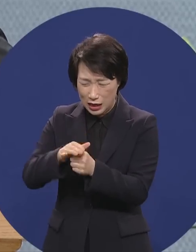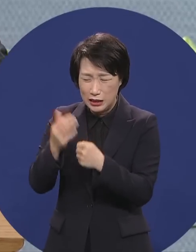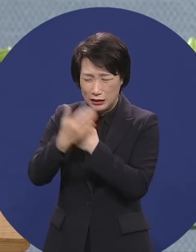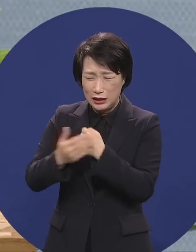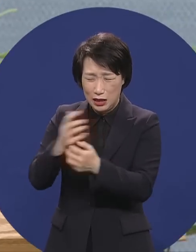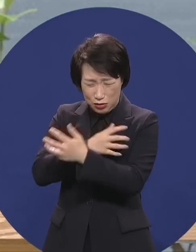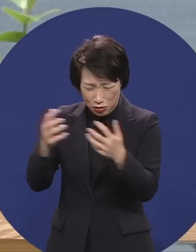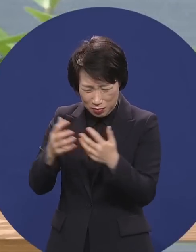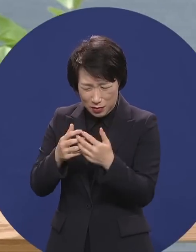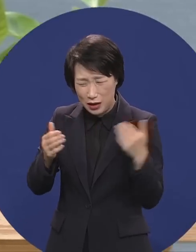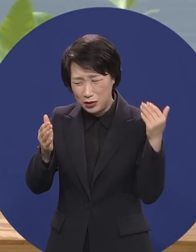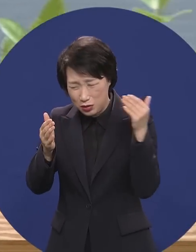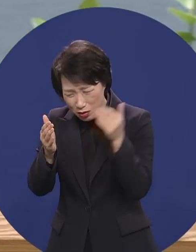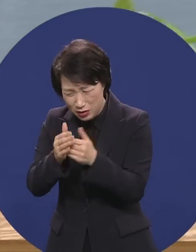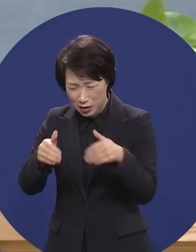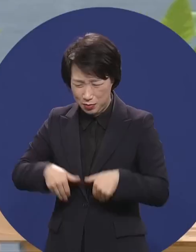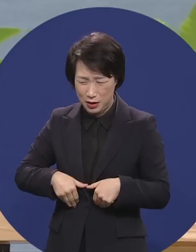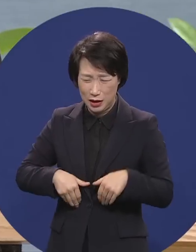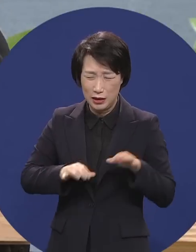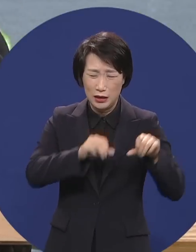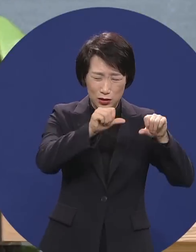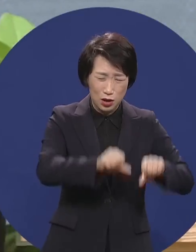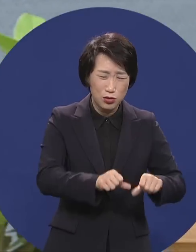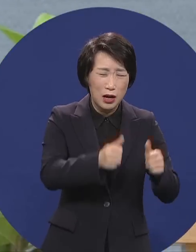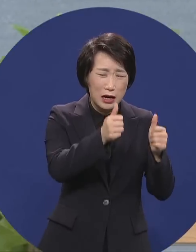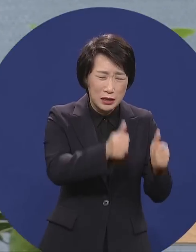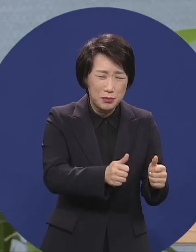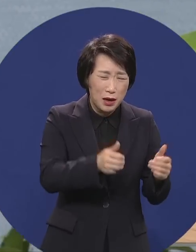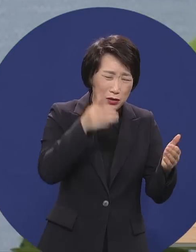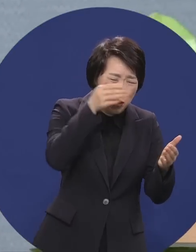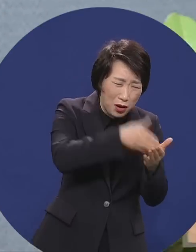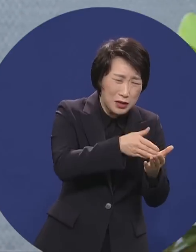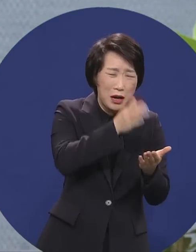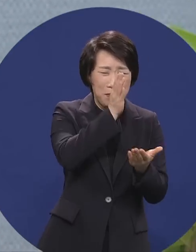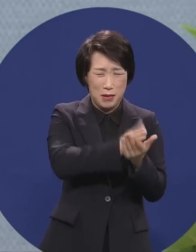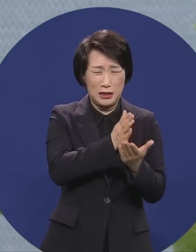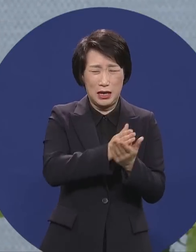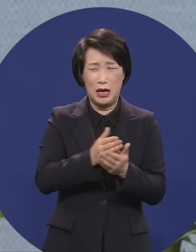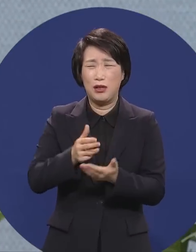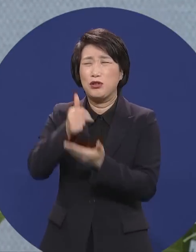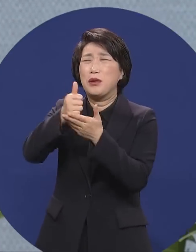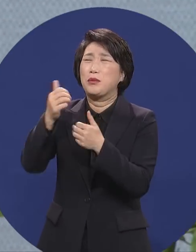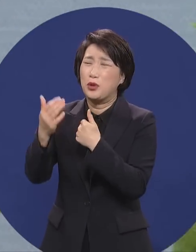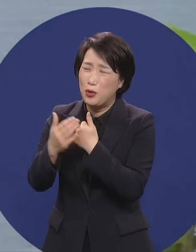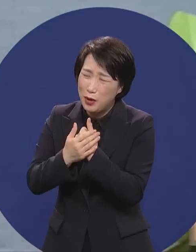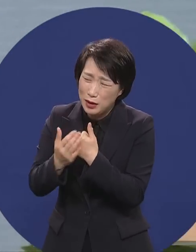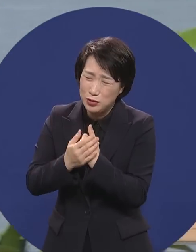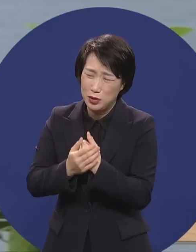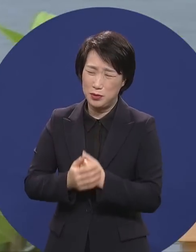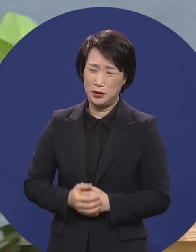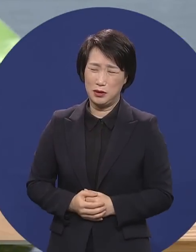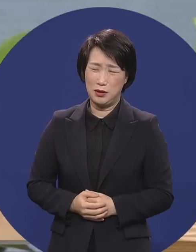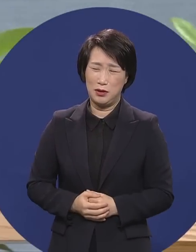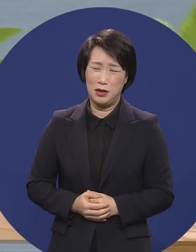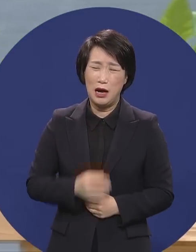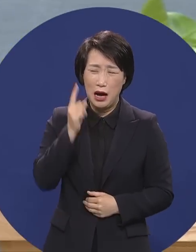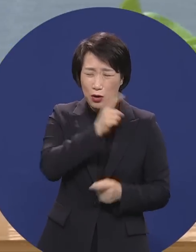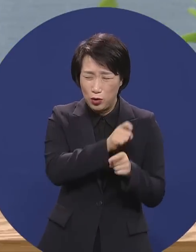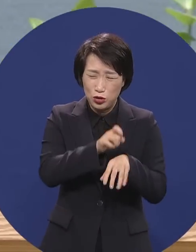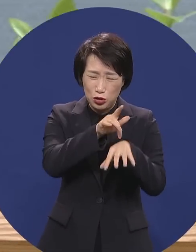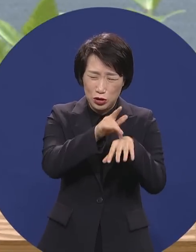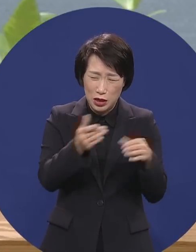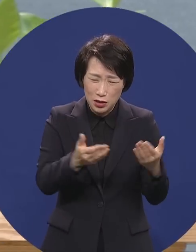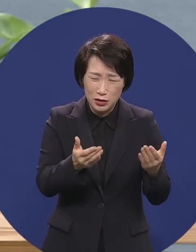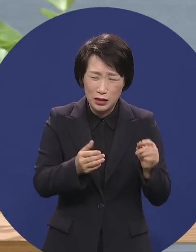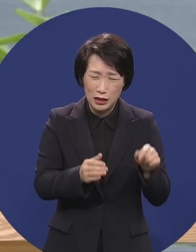은혜에 충만하게 도달할지언정 저주와 심판에 도달하지 않도록 주여 도와주시기를 원합니다. 악한 마귀